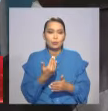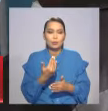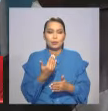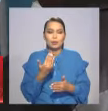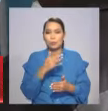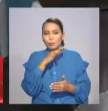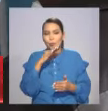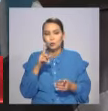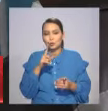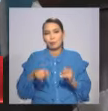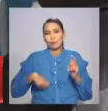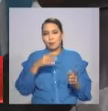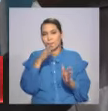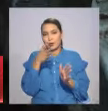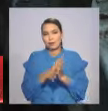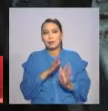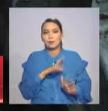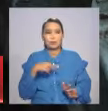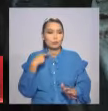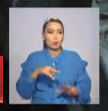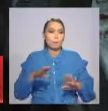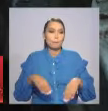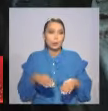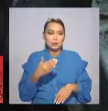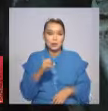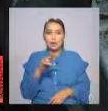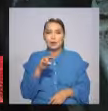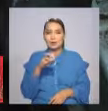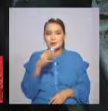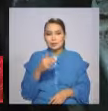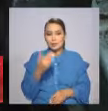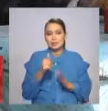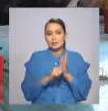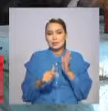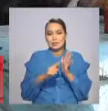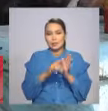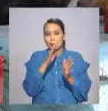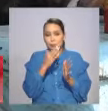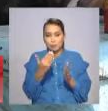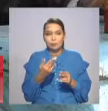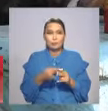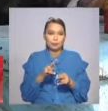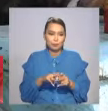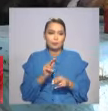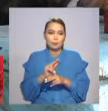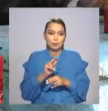эмоций, чтобы не тратить время в колонии впустую. Алексею Матиевскому 67 лет. Он попал в места не